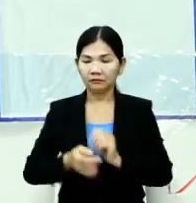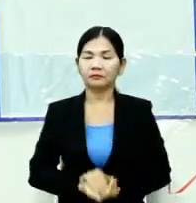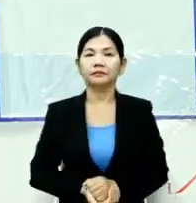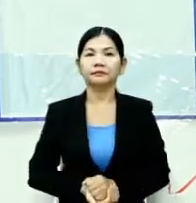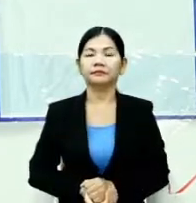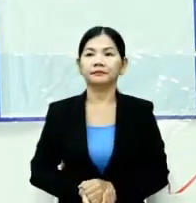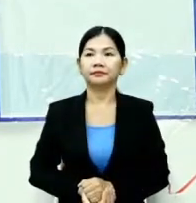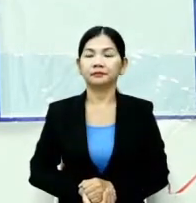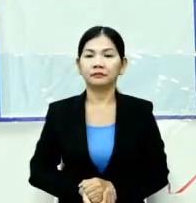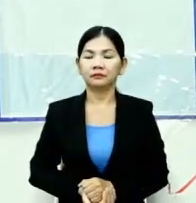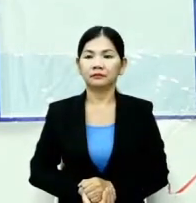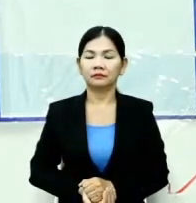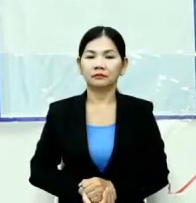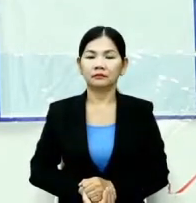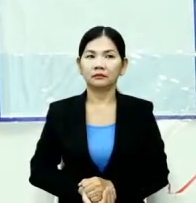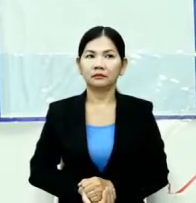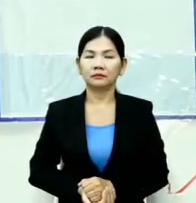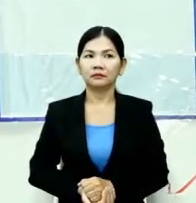ណា